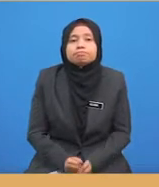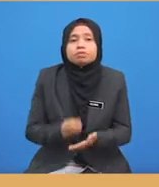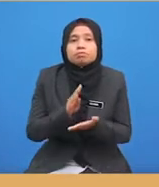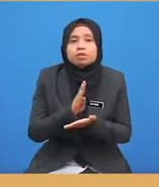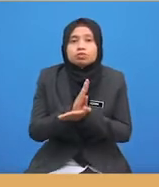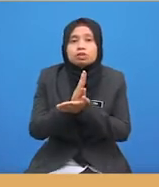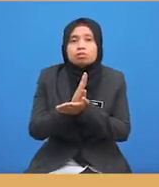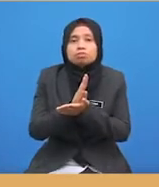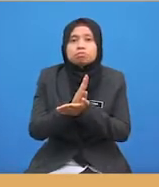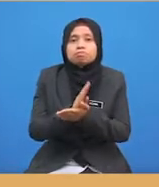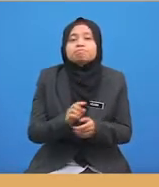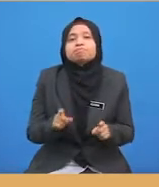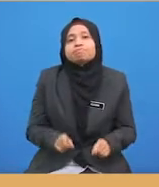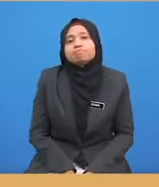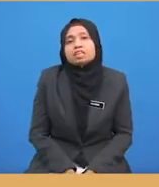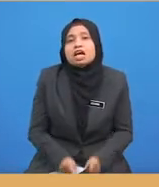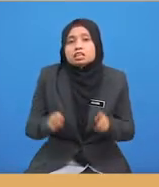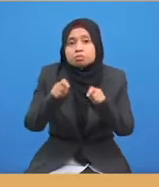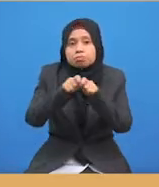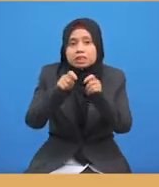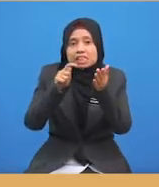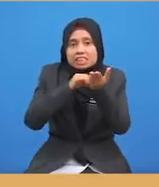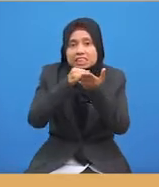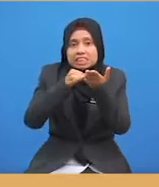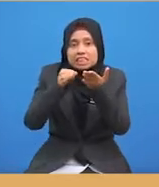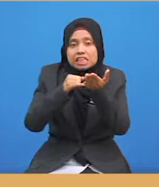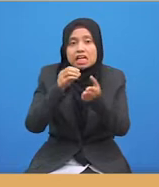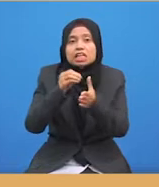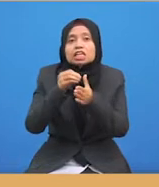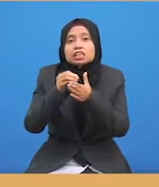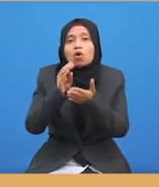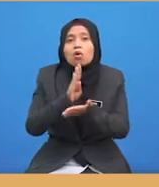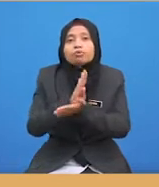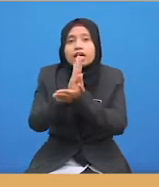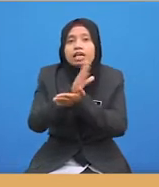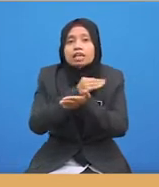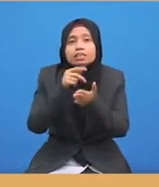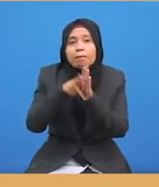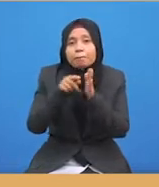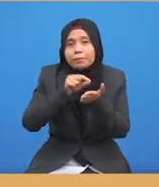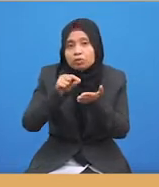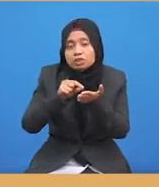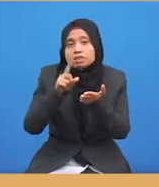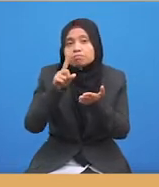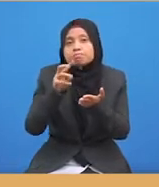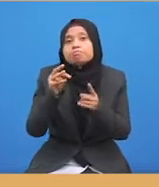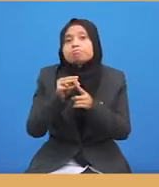kebudayaan. Seperti kesenian atau kebudayaan dan penulisan. Satu